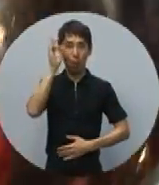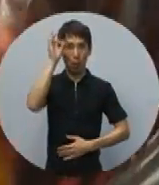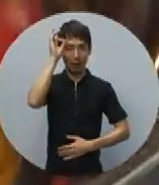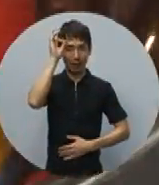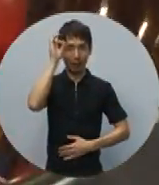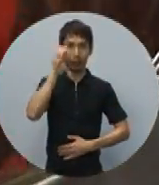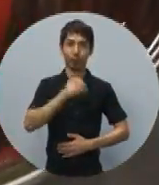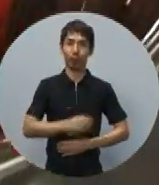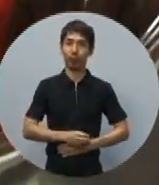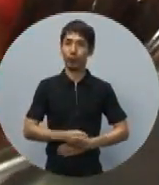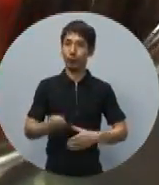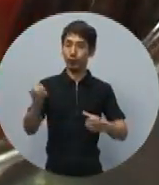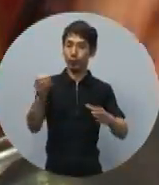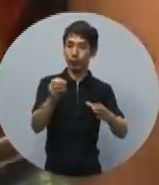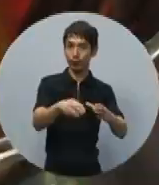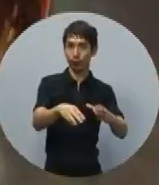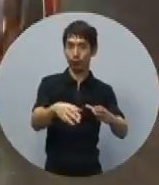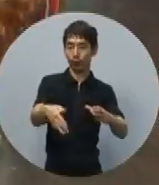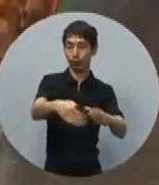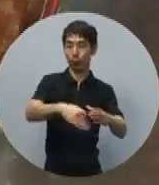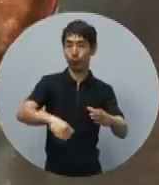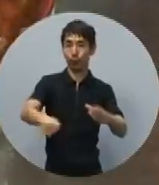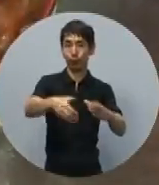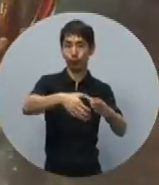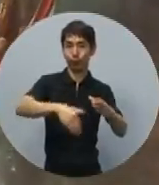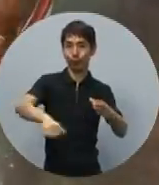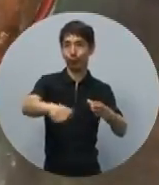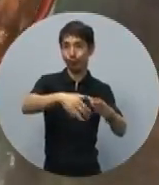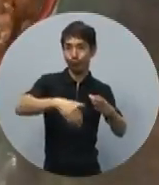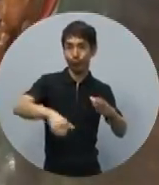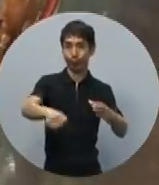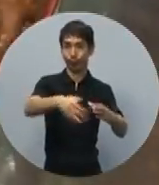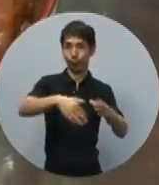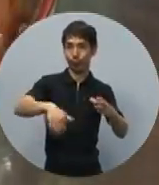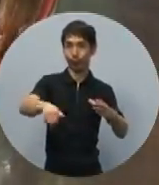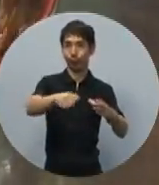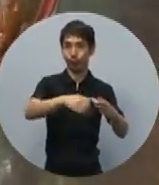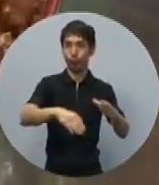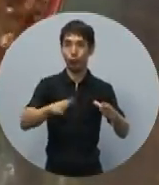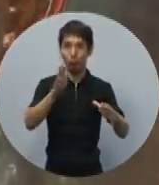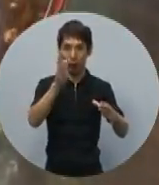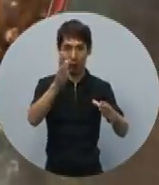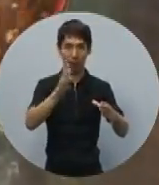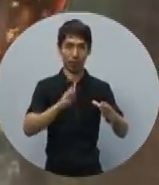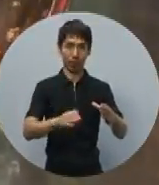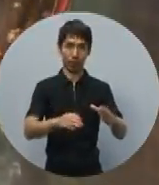種を取った梅干しなどを合わせてしっかりかき混ぜてください。